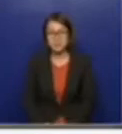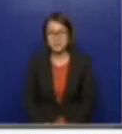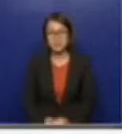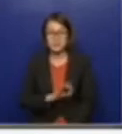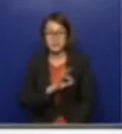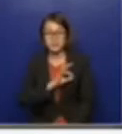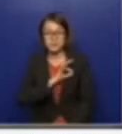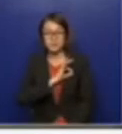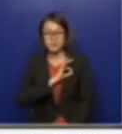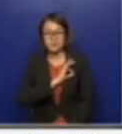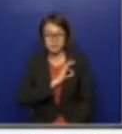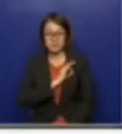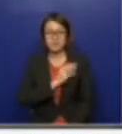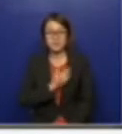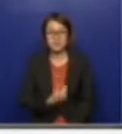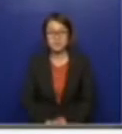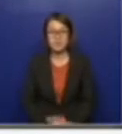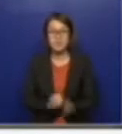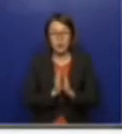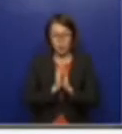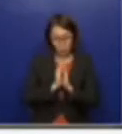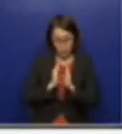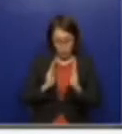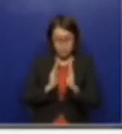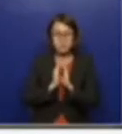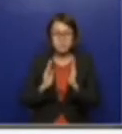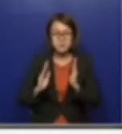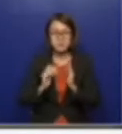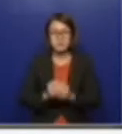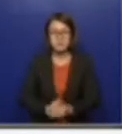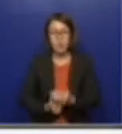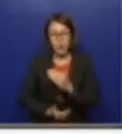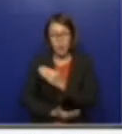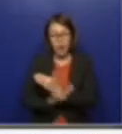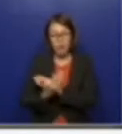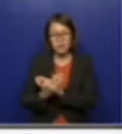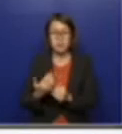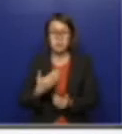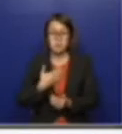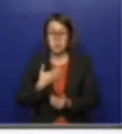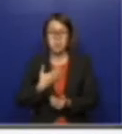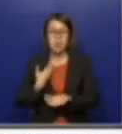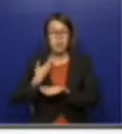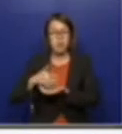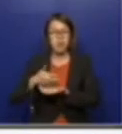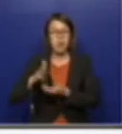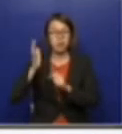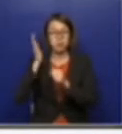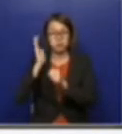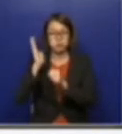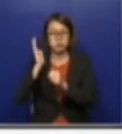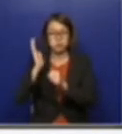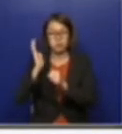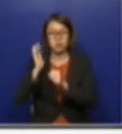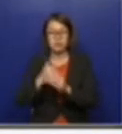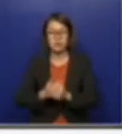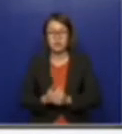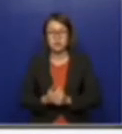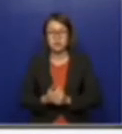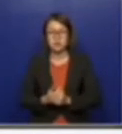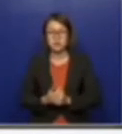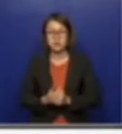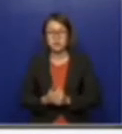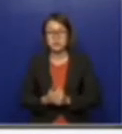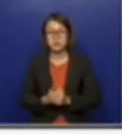ชิกรัฐสภากราบขอบพระคุณท่านประธานมีอย่างสูงครับที่ให้มีโอกาสได้อภิปรายในวาระรับหลัก